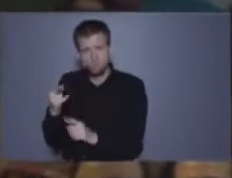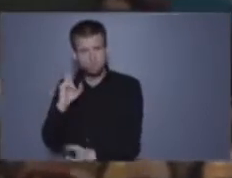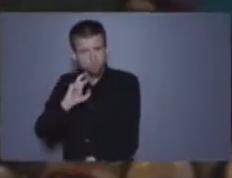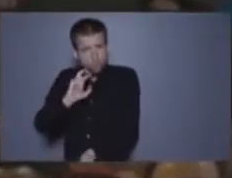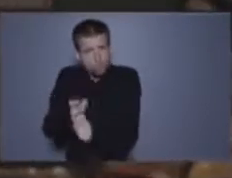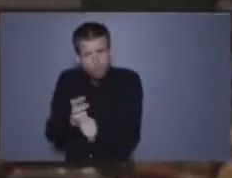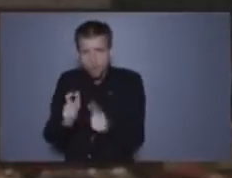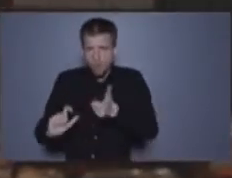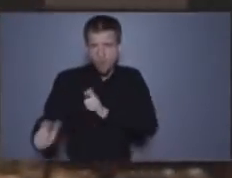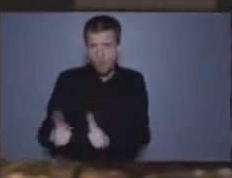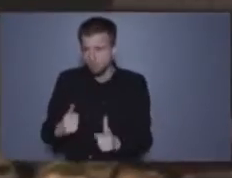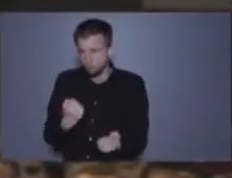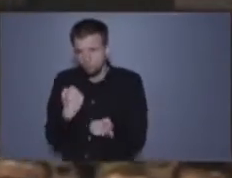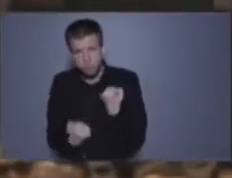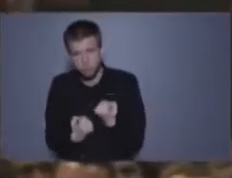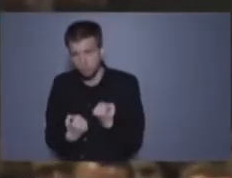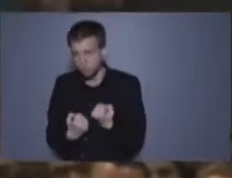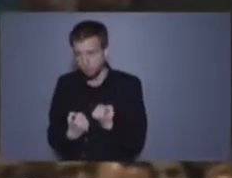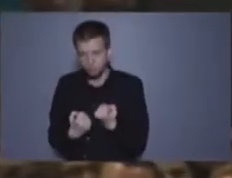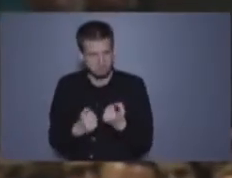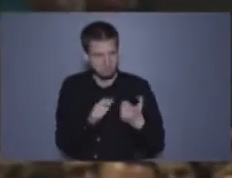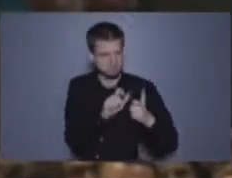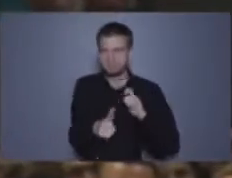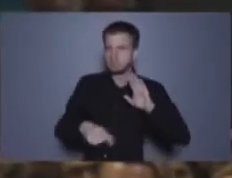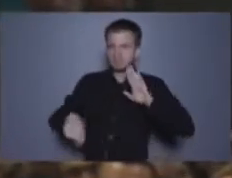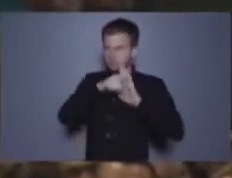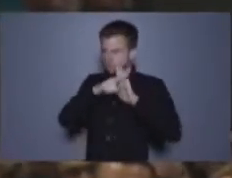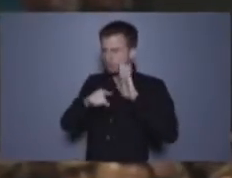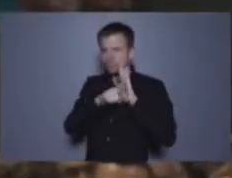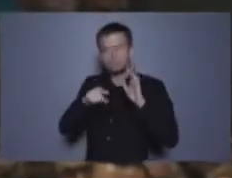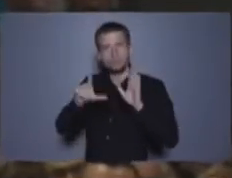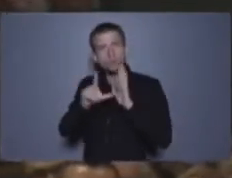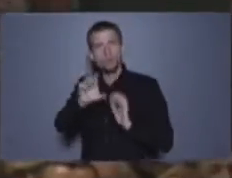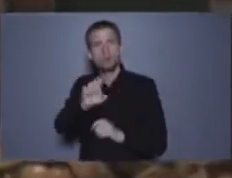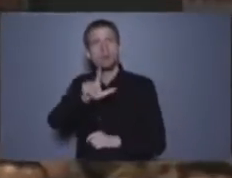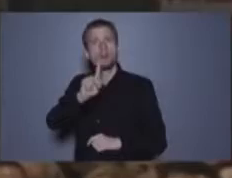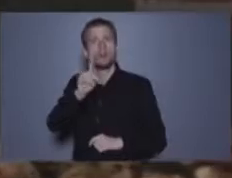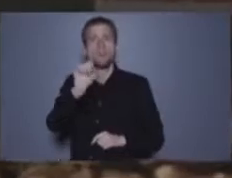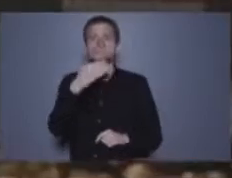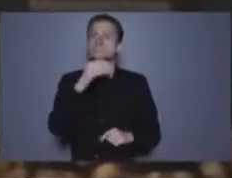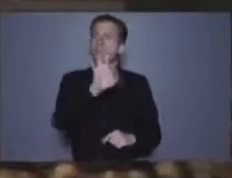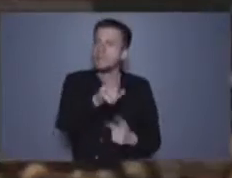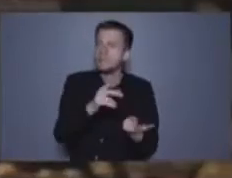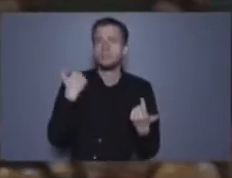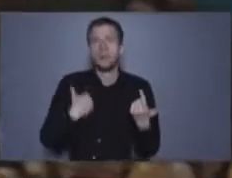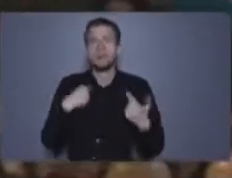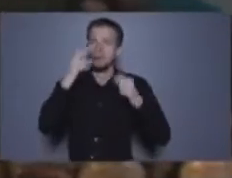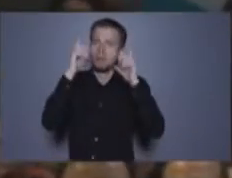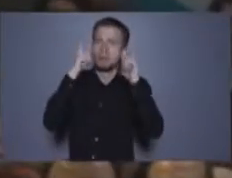plus pénalisés par ce type de comportement, par les lois El Khomri, par les Madame Le Pen et tous les autres beaux